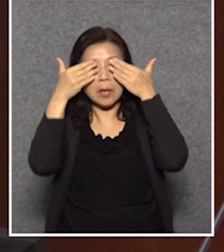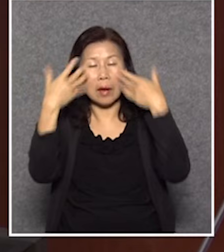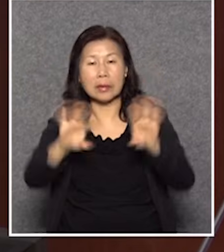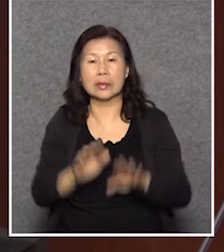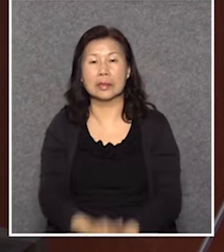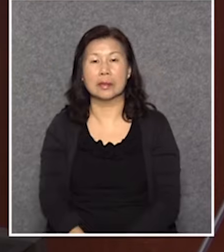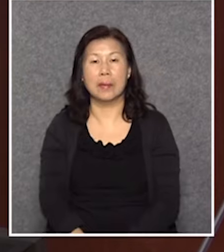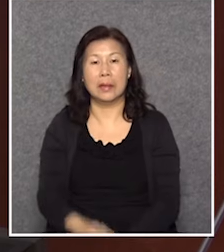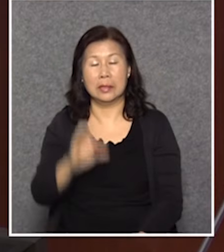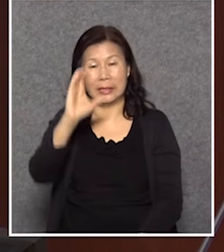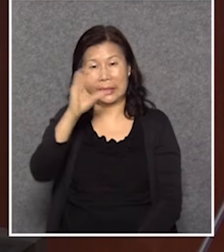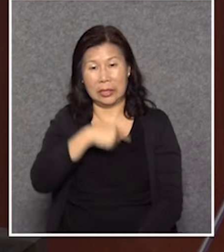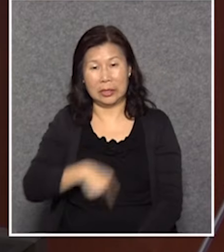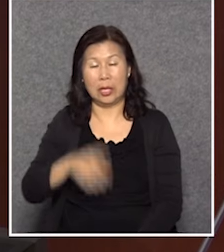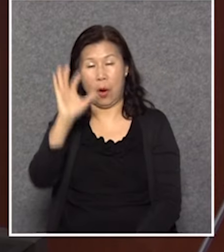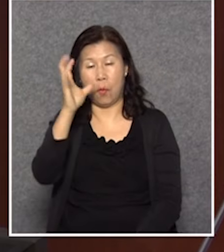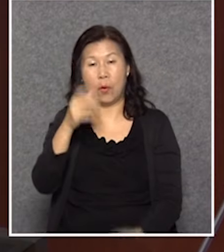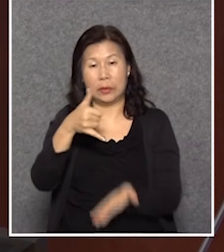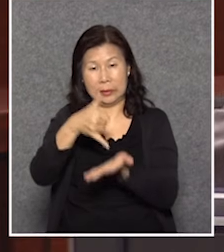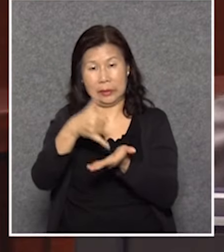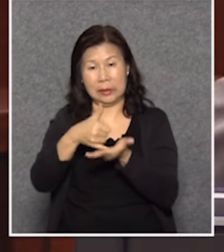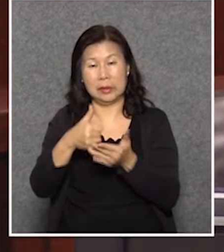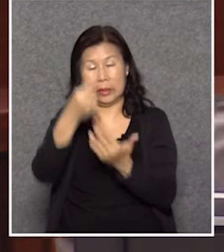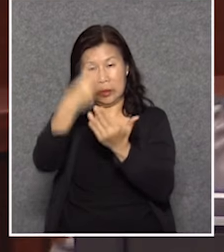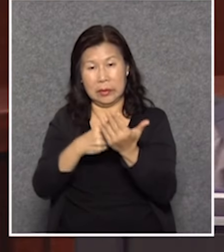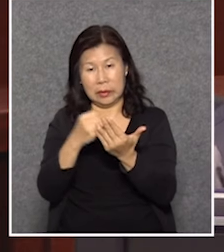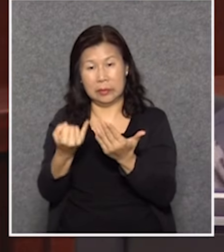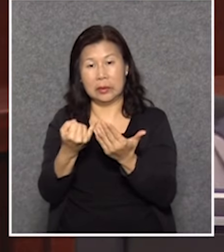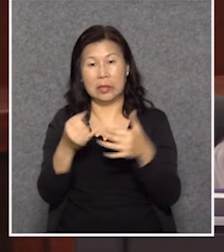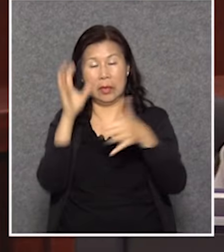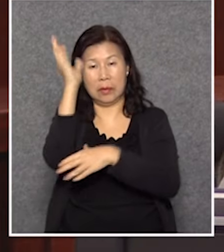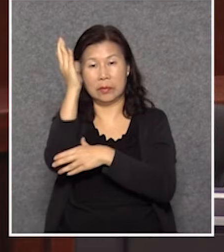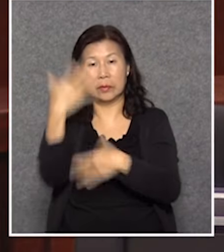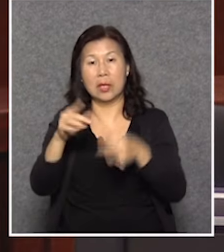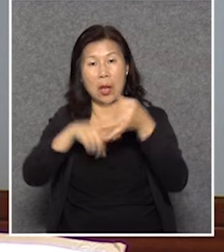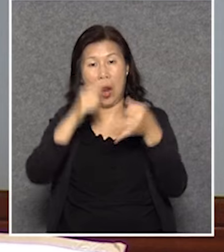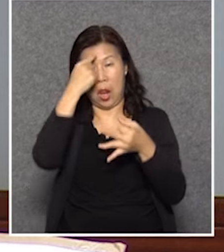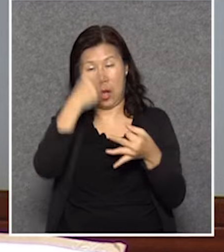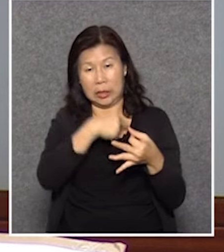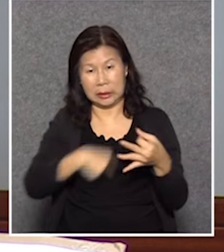的嘛。 黃定光議員，請你不要違反議事規則發言。梁國雄議員，請你繼續。